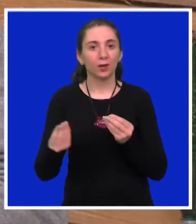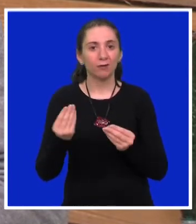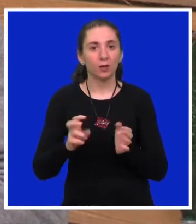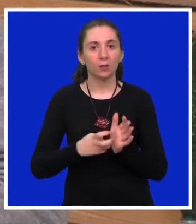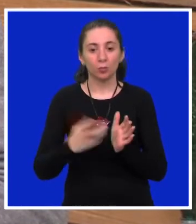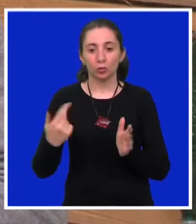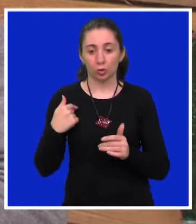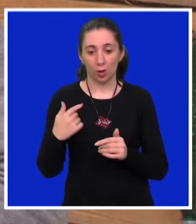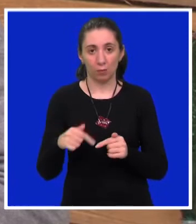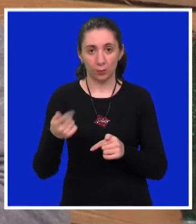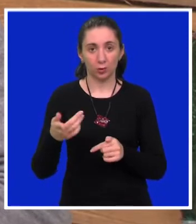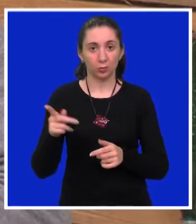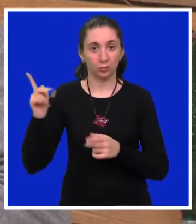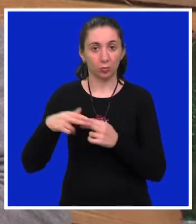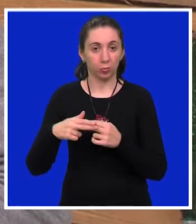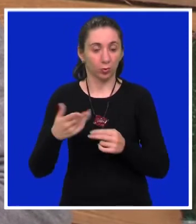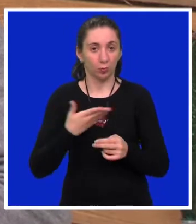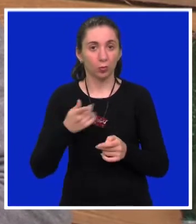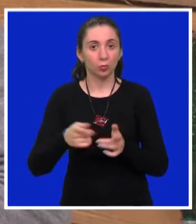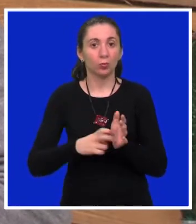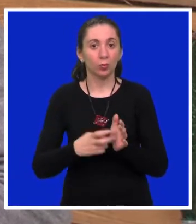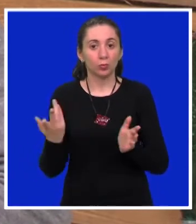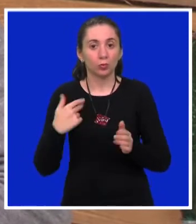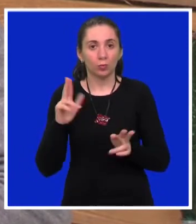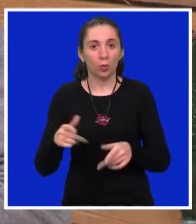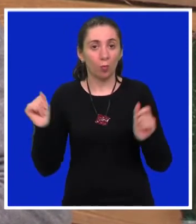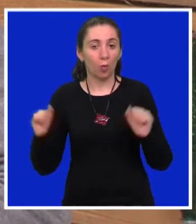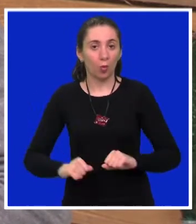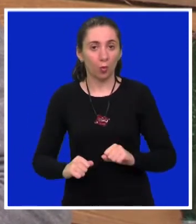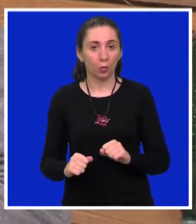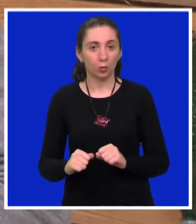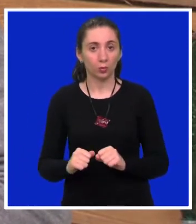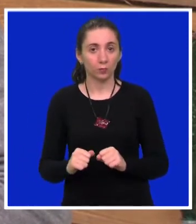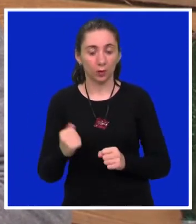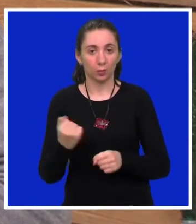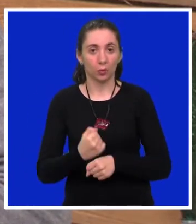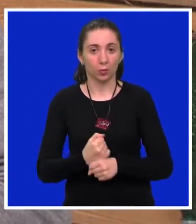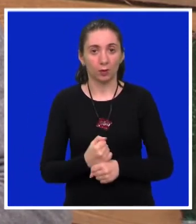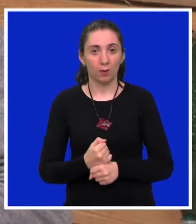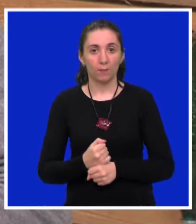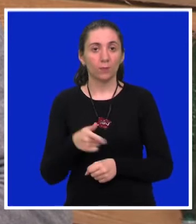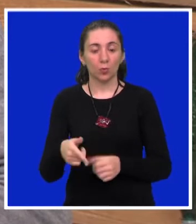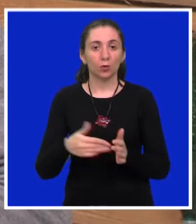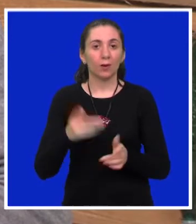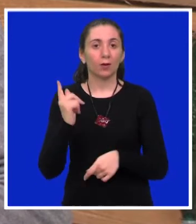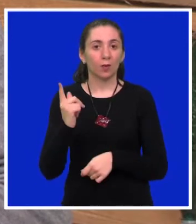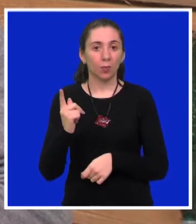neki problemi koji nam slijede su u stvari problemi s kojima se stvarno moramo ozbiljno pozabaviti. Valja